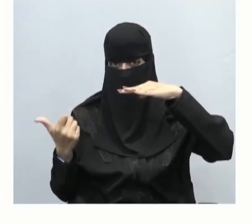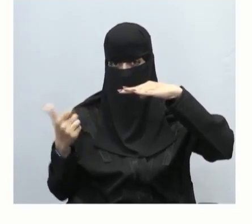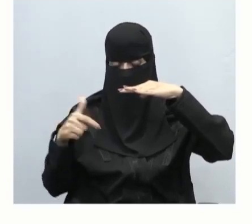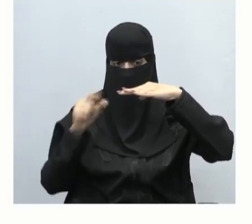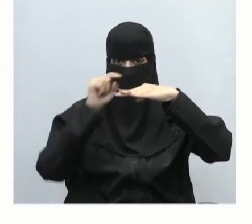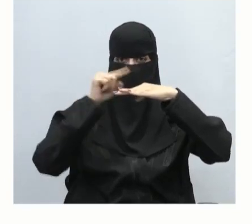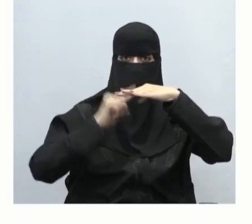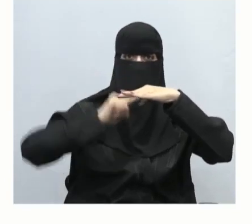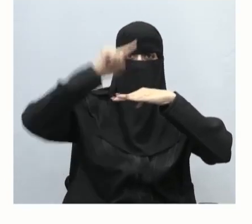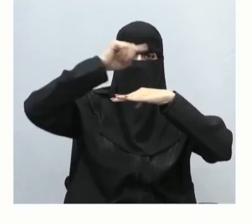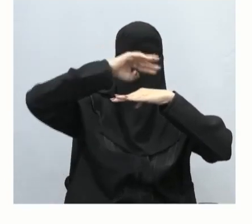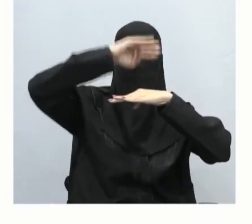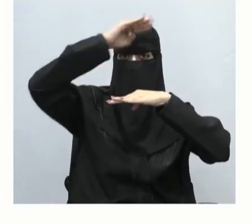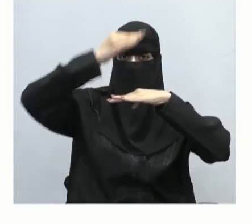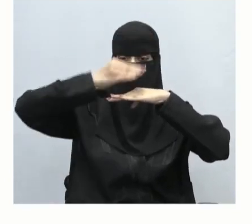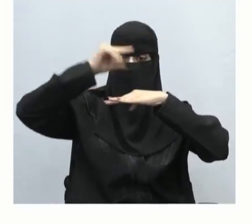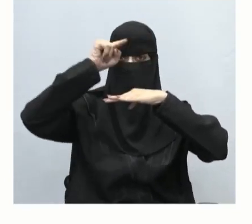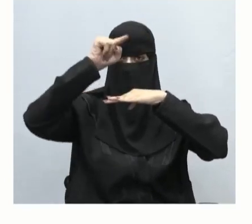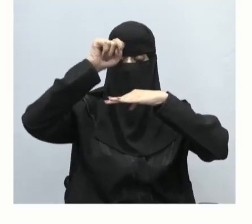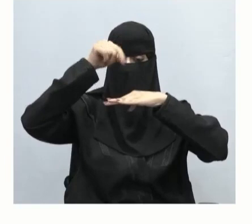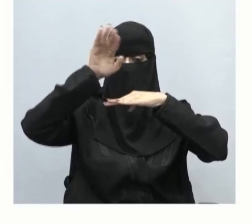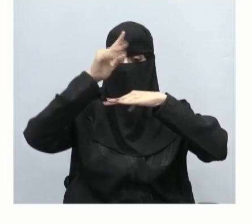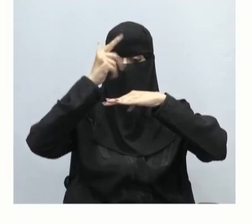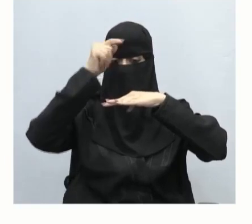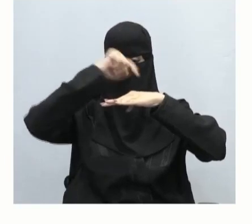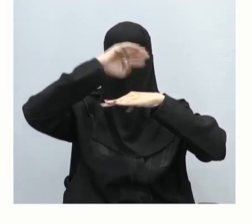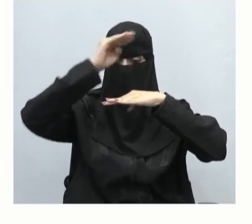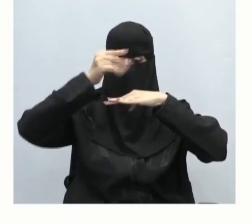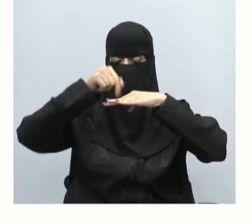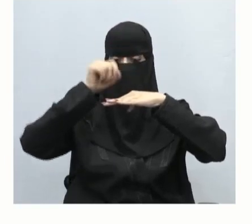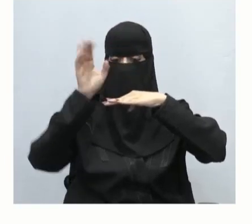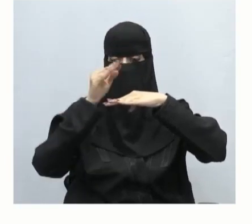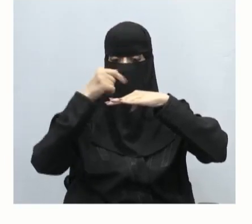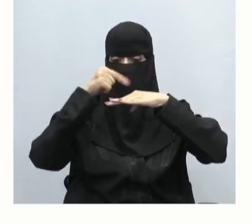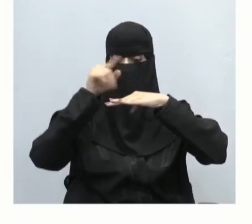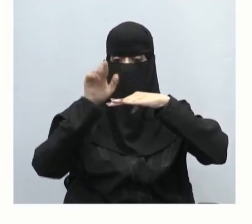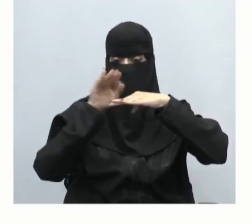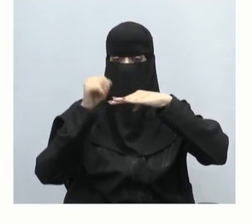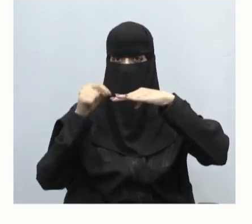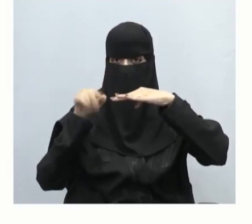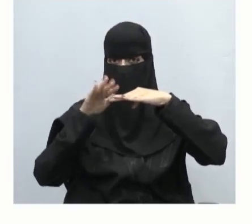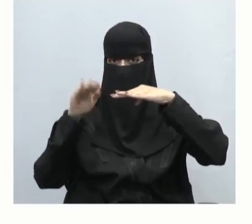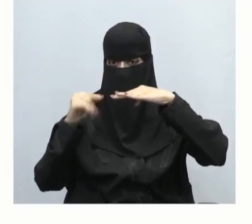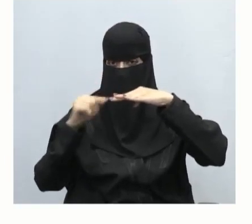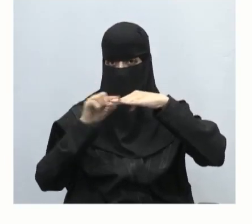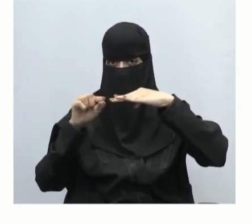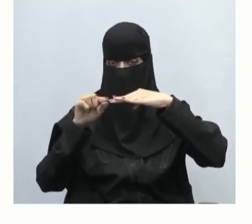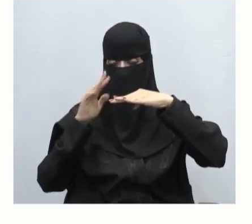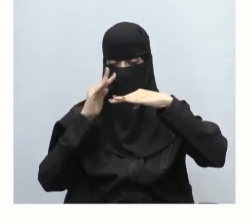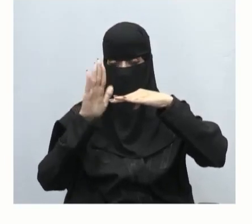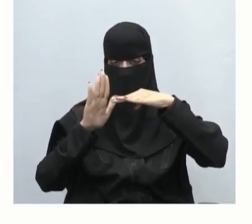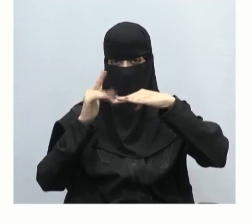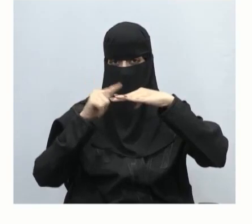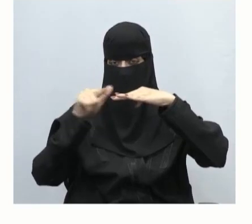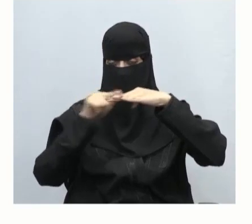ا ولدينا اعلى نقطه في اليابان هي ماذا 3776 مترا فوق سطح